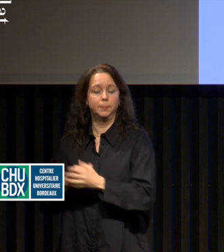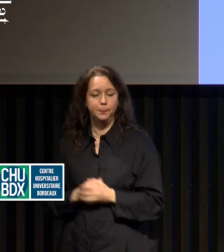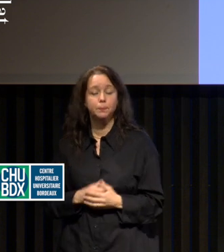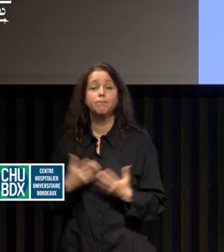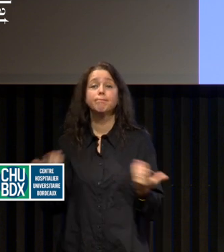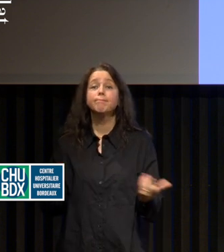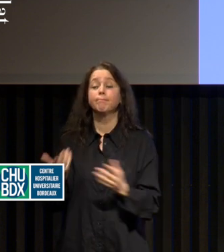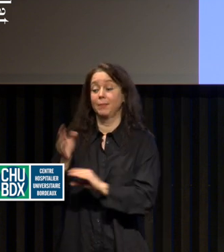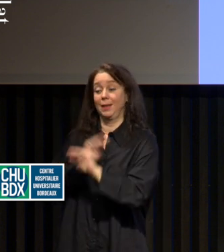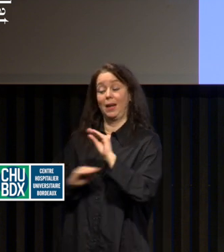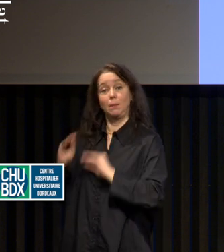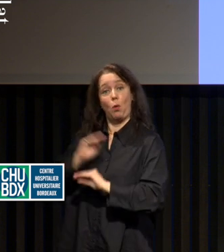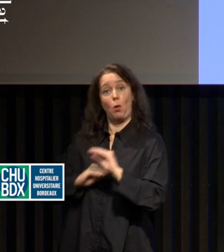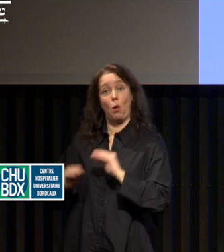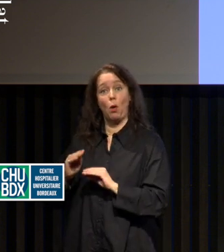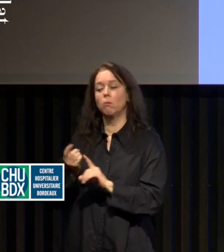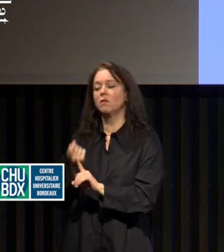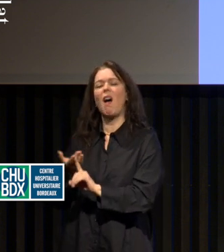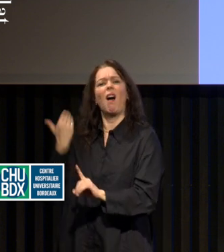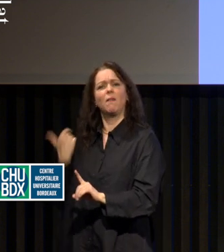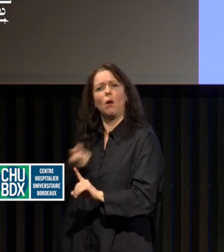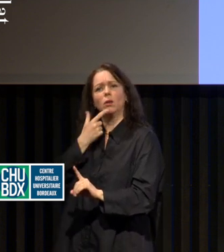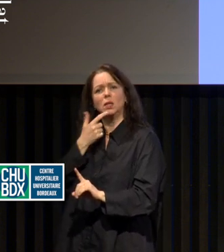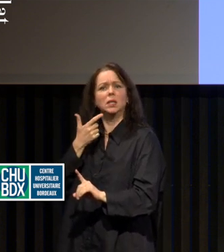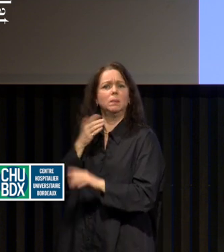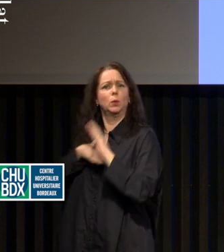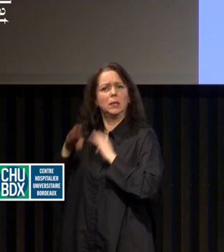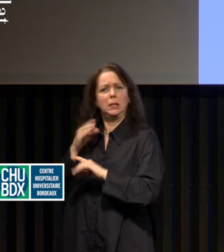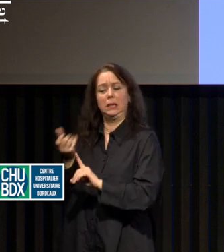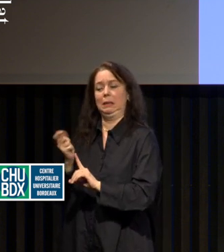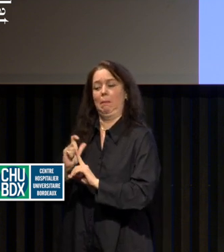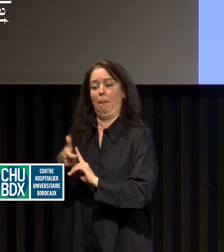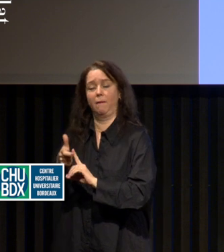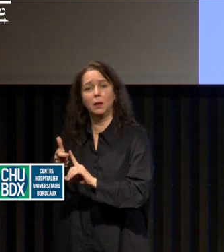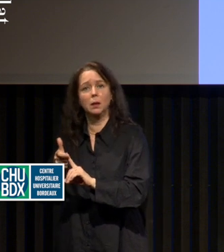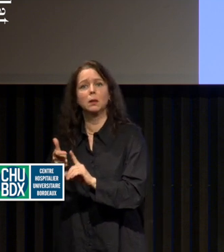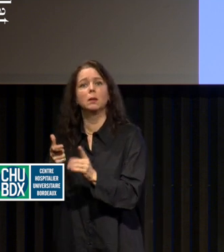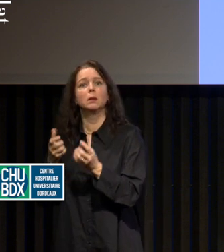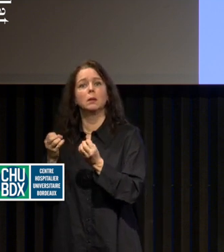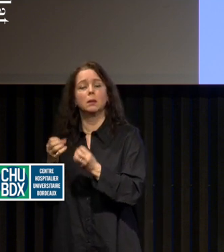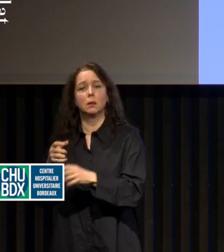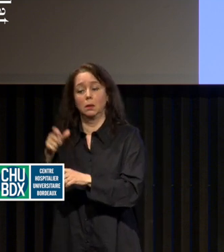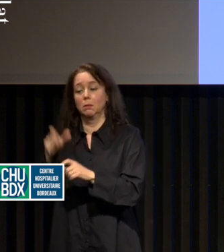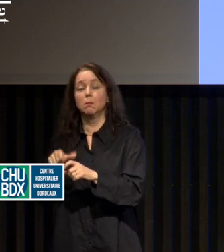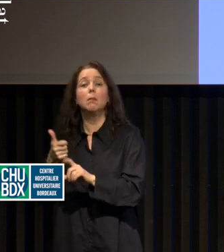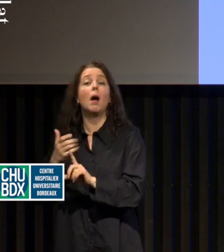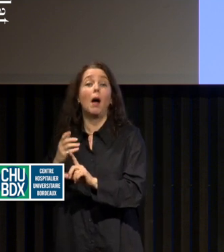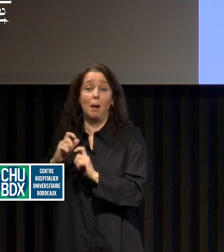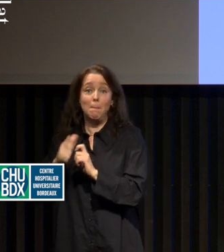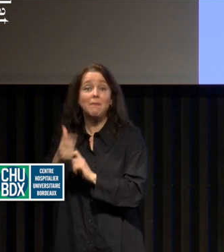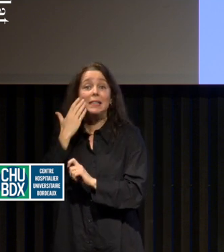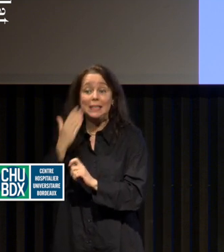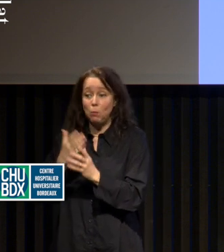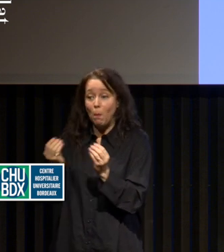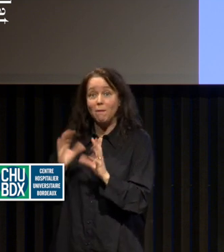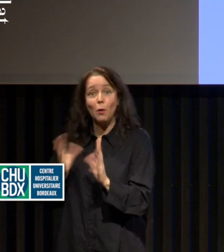cette colite induite par les antibiotiques, colite à Clostridium difficile, le plus souvent, et historiquement, c'est de donner un antibiotique contre